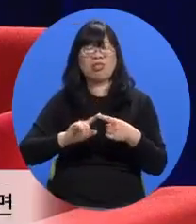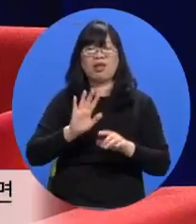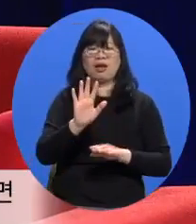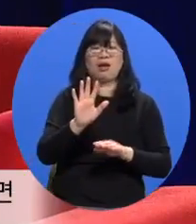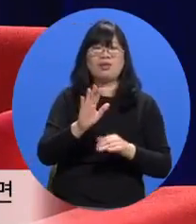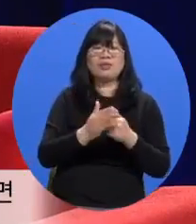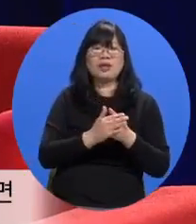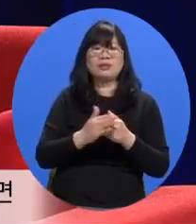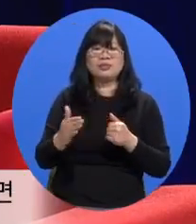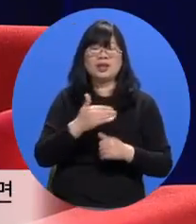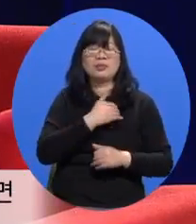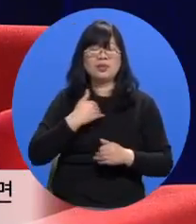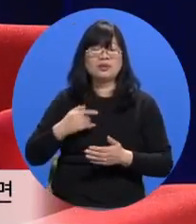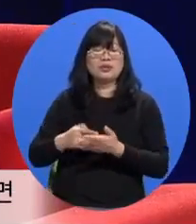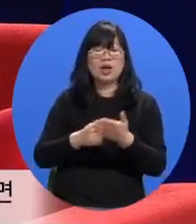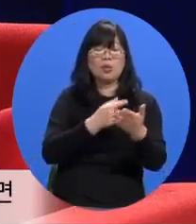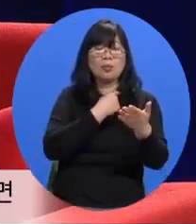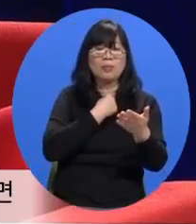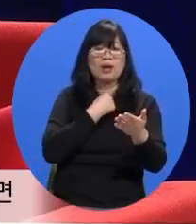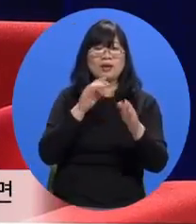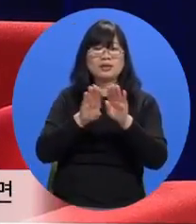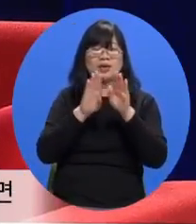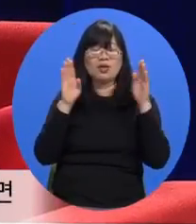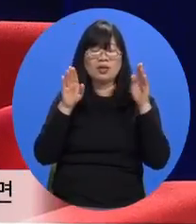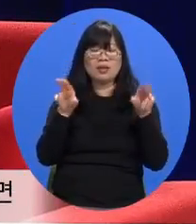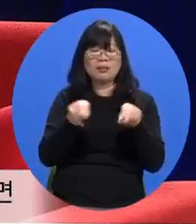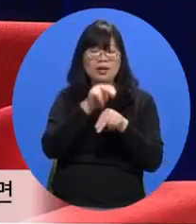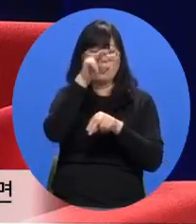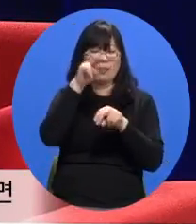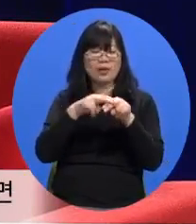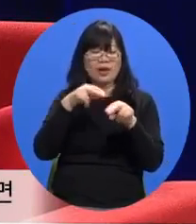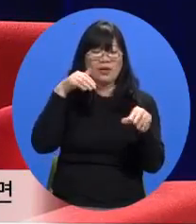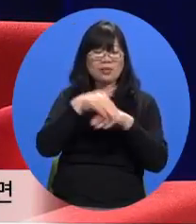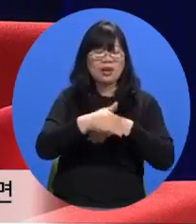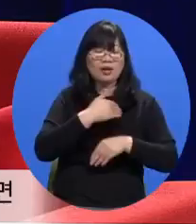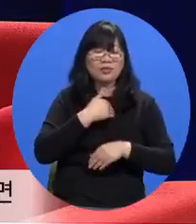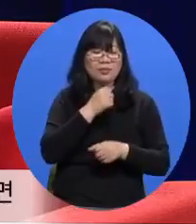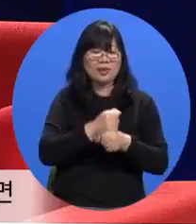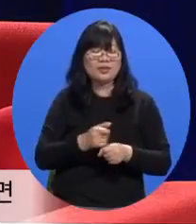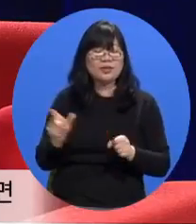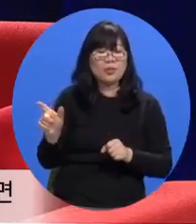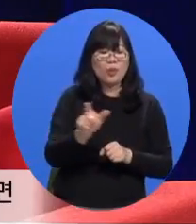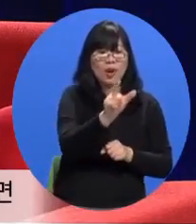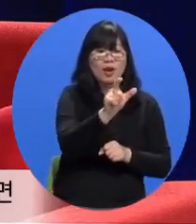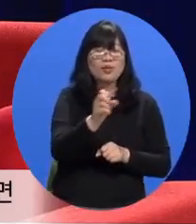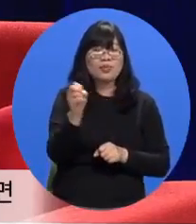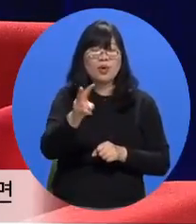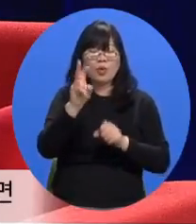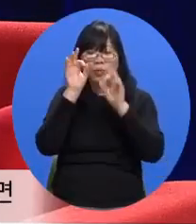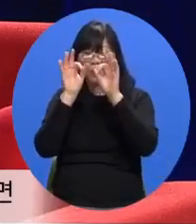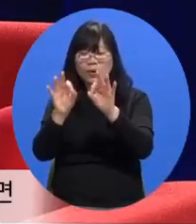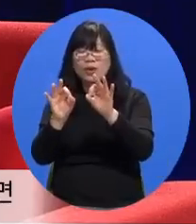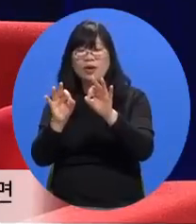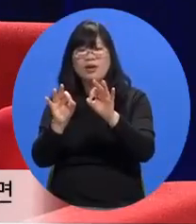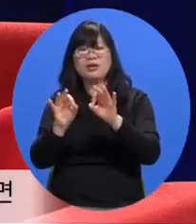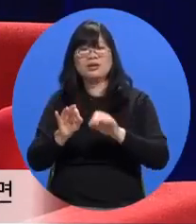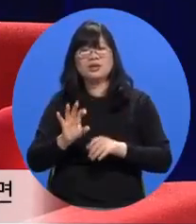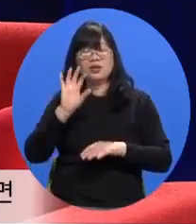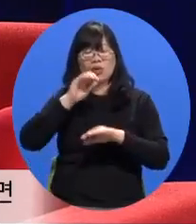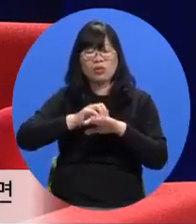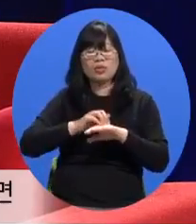저는 과감하게 제안하고 싶은 게 열린 플랫폼 형태로 나도 만들어서 올리고 이거를 보는 사람들도